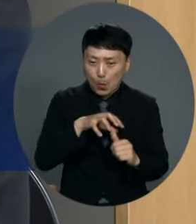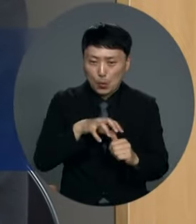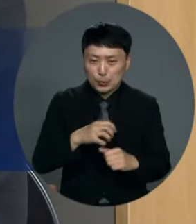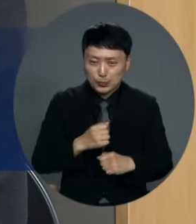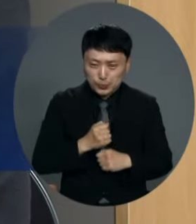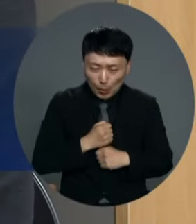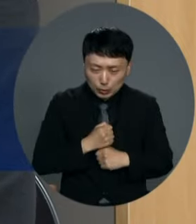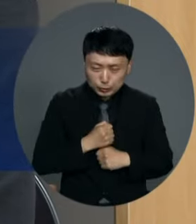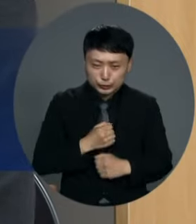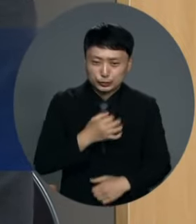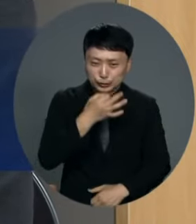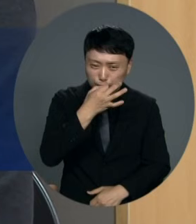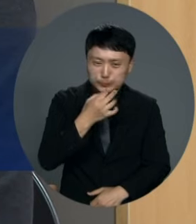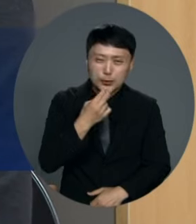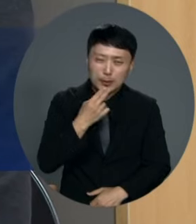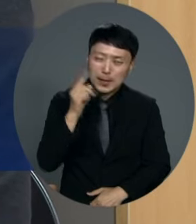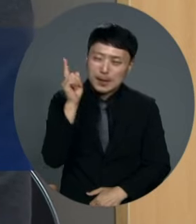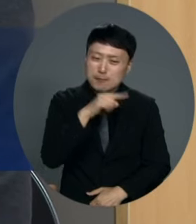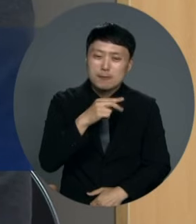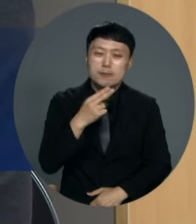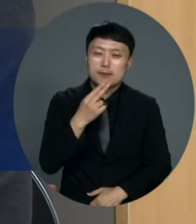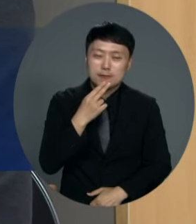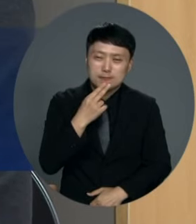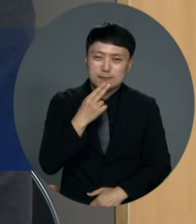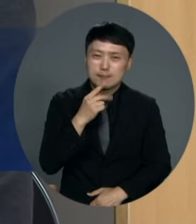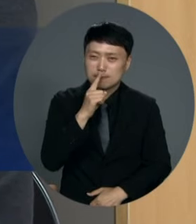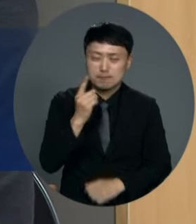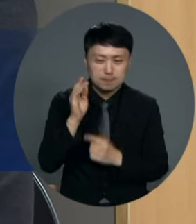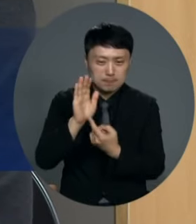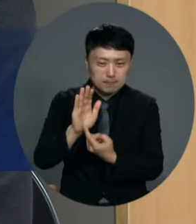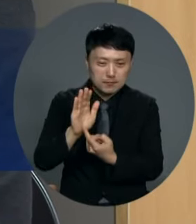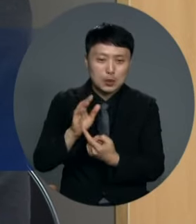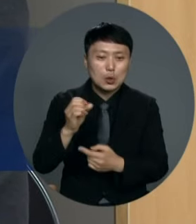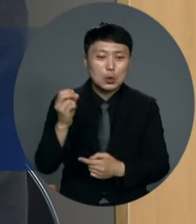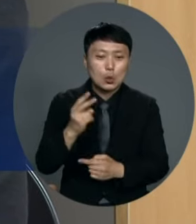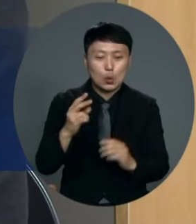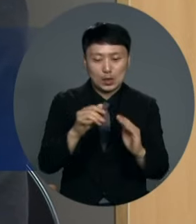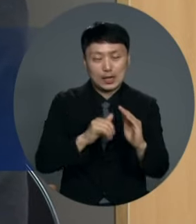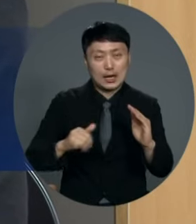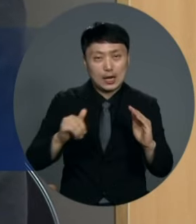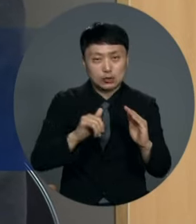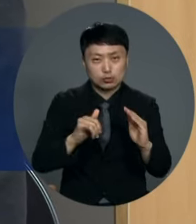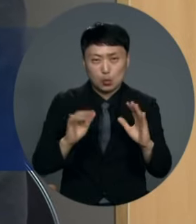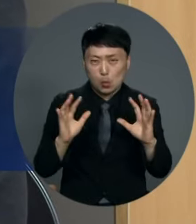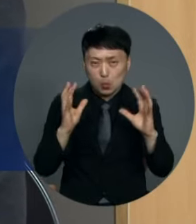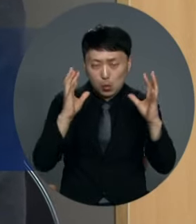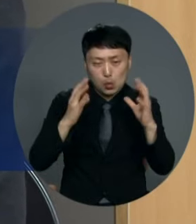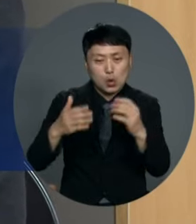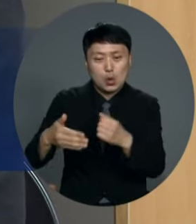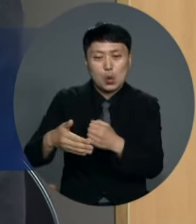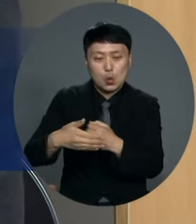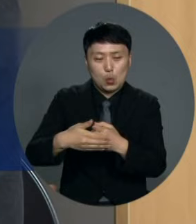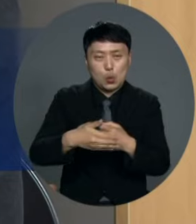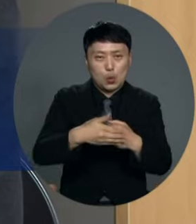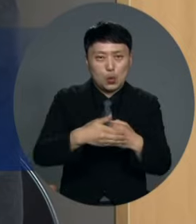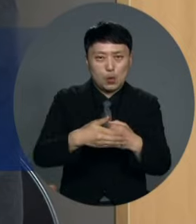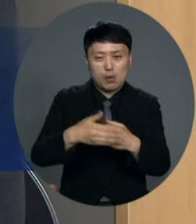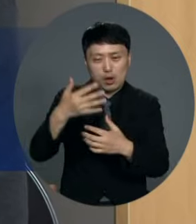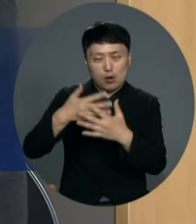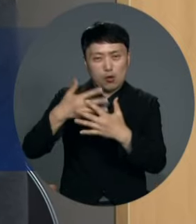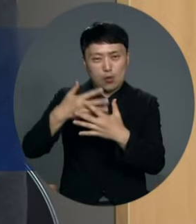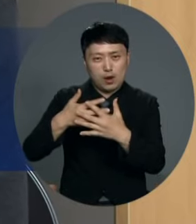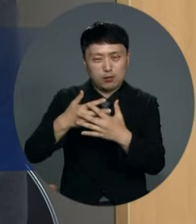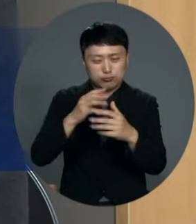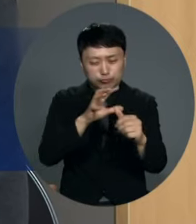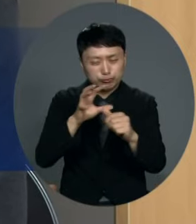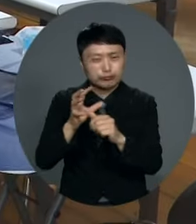너무 이기적이지 않고 나쁘지 않다라는 걸 말해주고 싶었고 또 그런 것을 가족이 응원할 수 있다라는 것을 영화를 통해서 말해주고